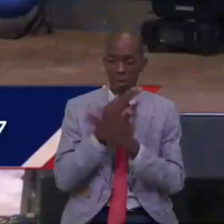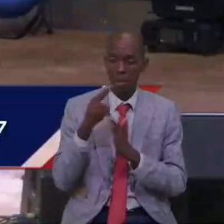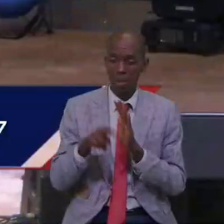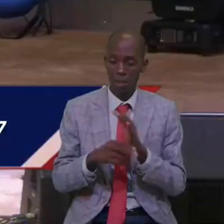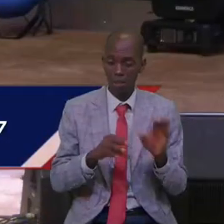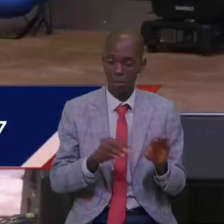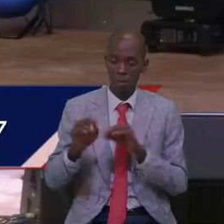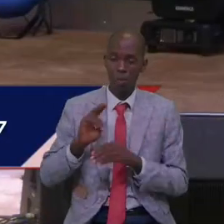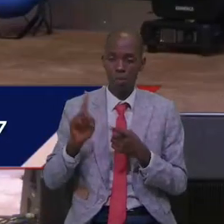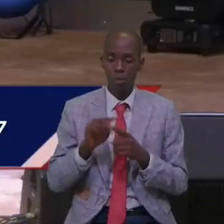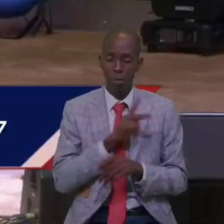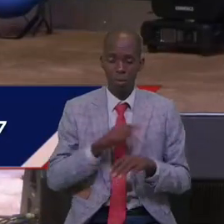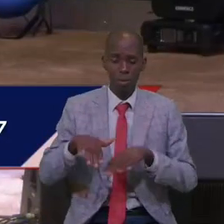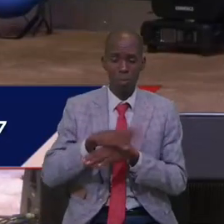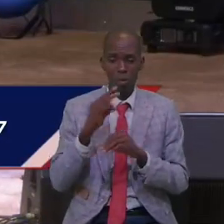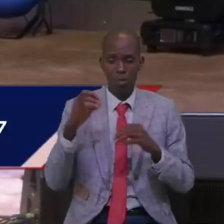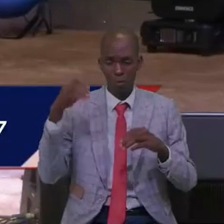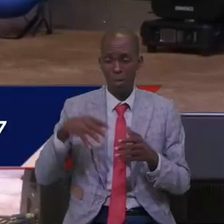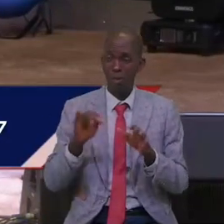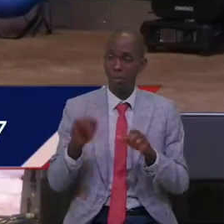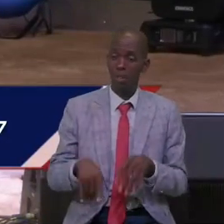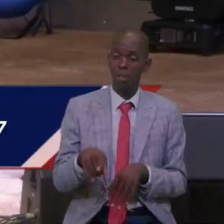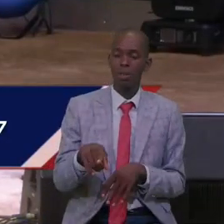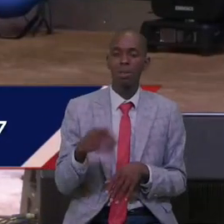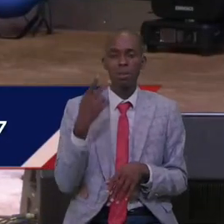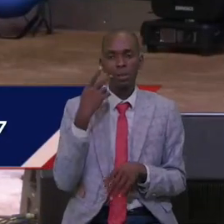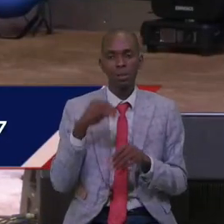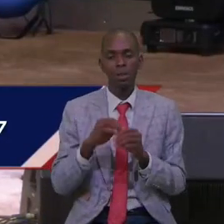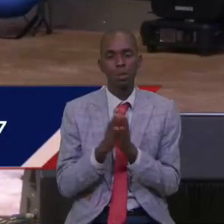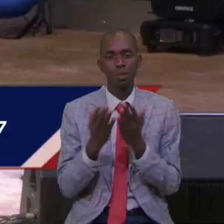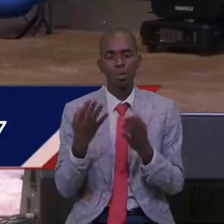amener au royaume de lumière. Ésaïe 53.